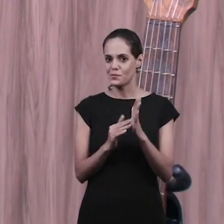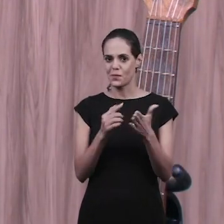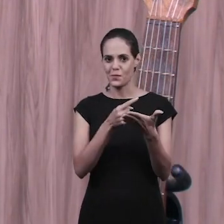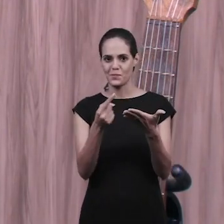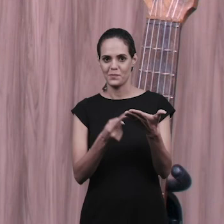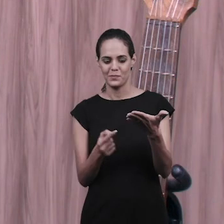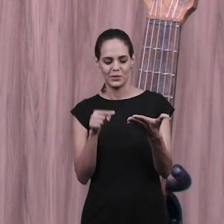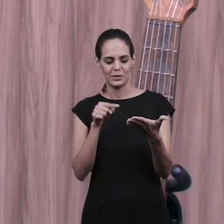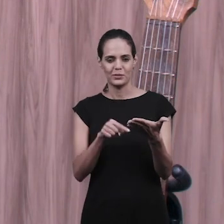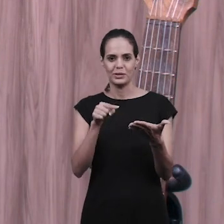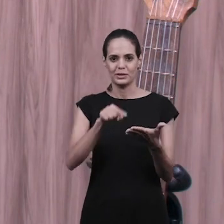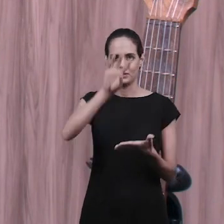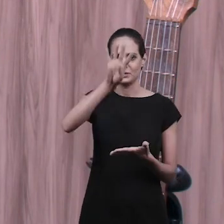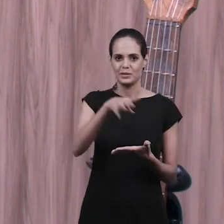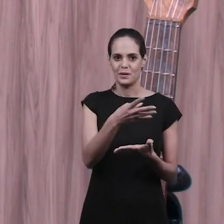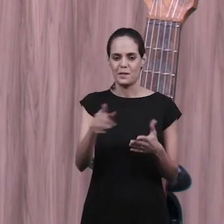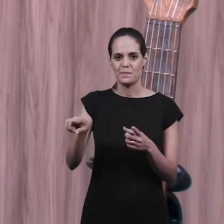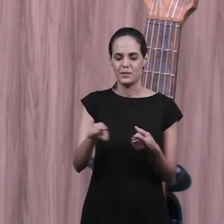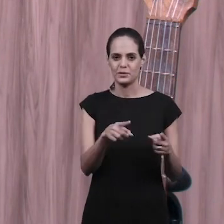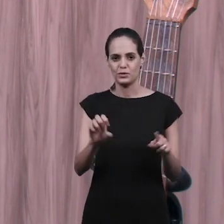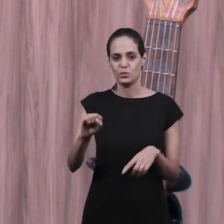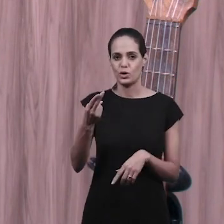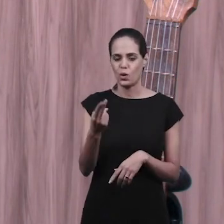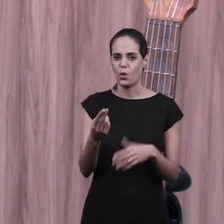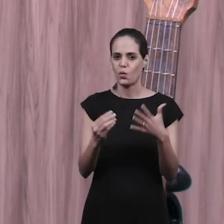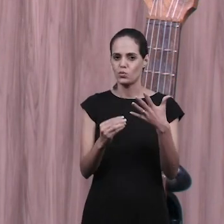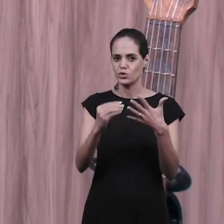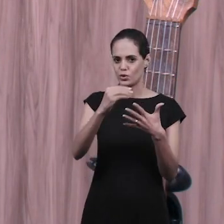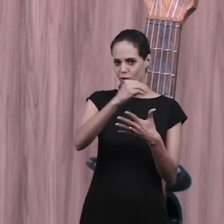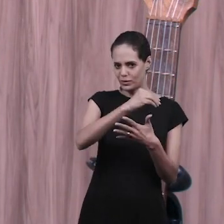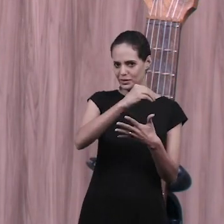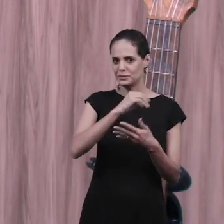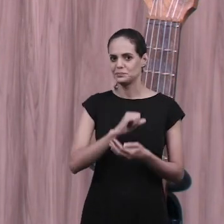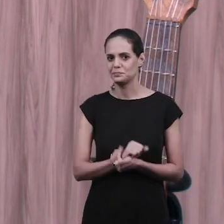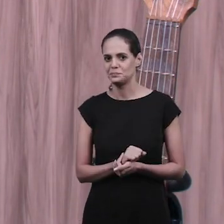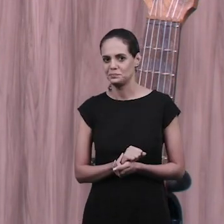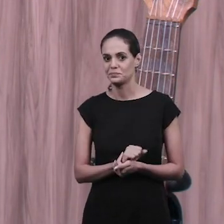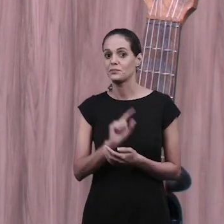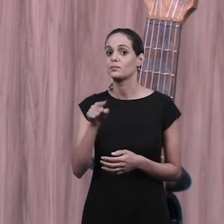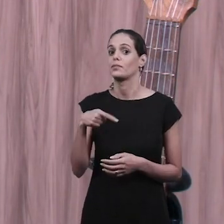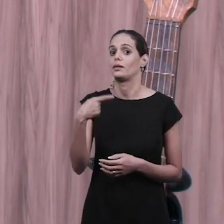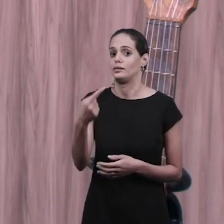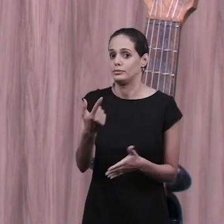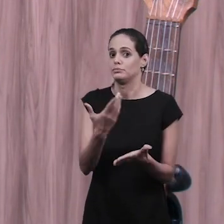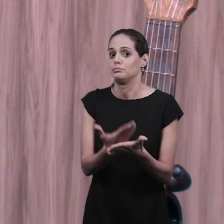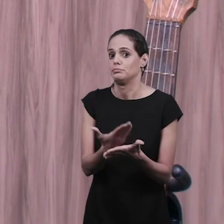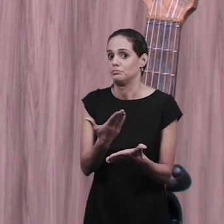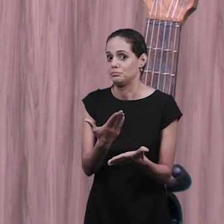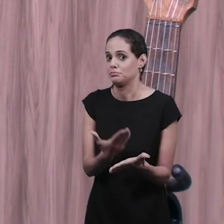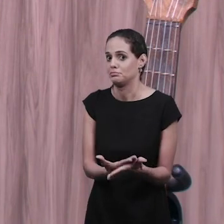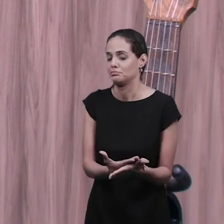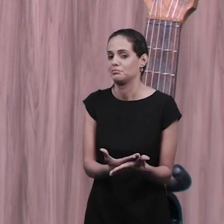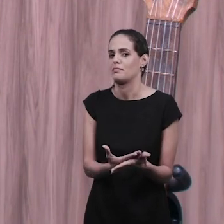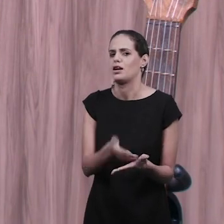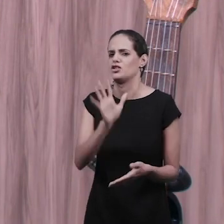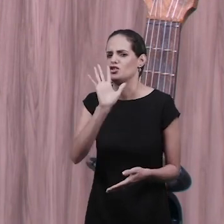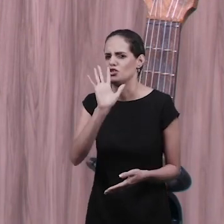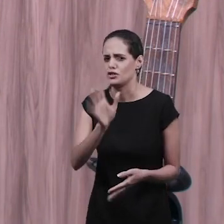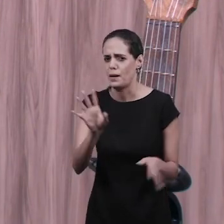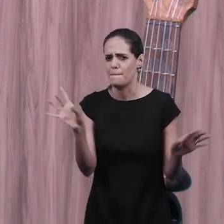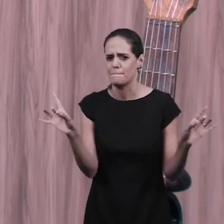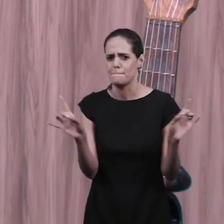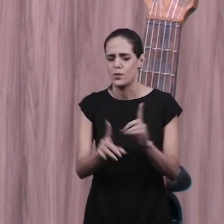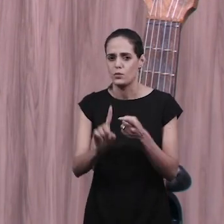cahiers de chant, de partition ou chiffrés. Et pour notre prochaine étude, nous allons séparer